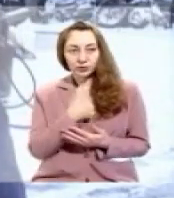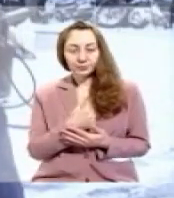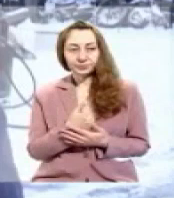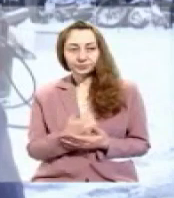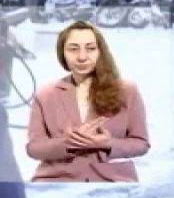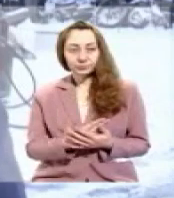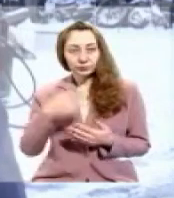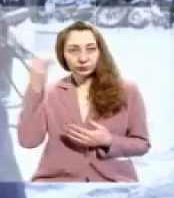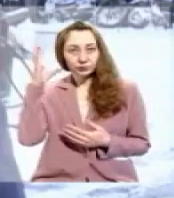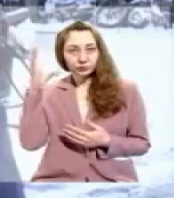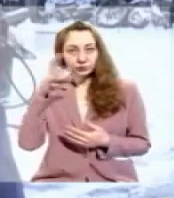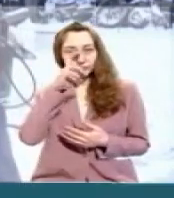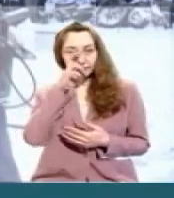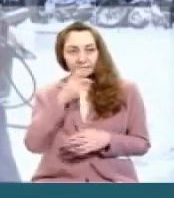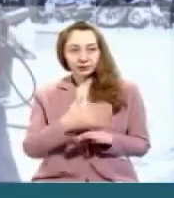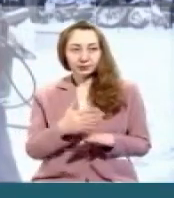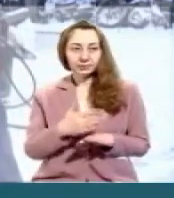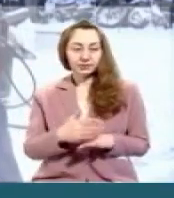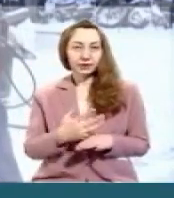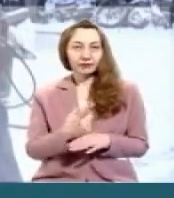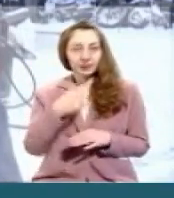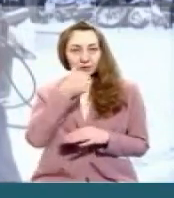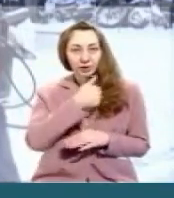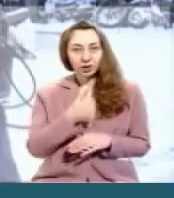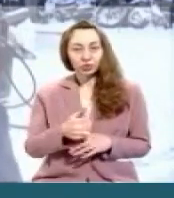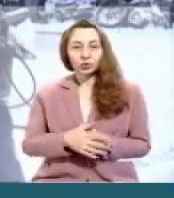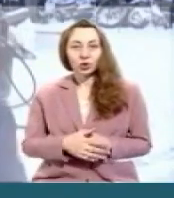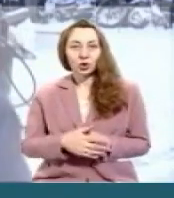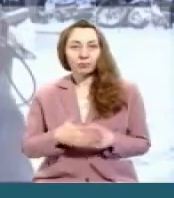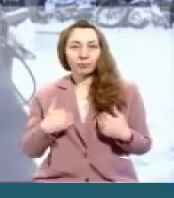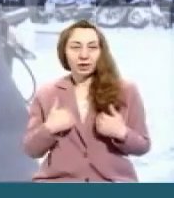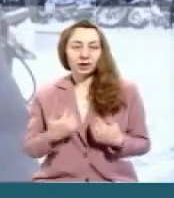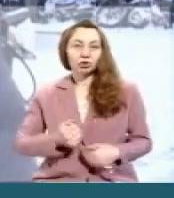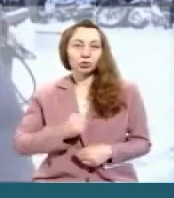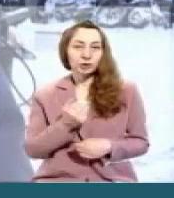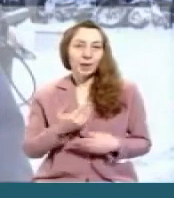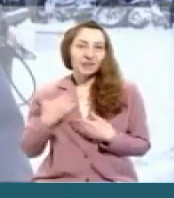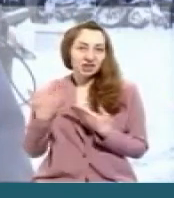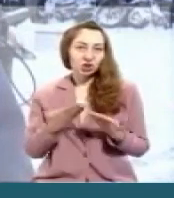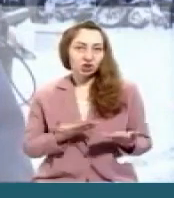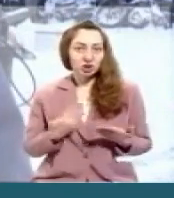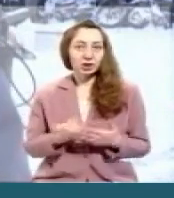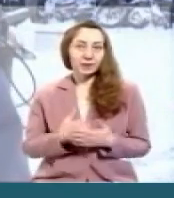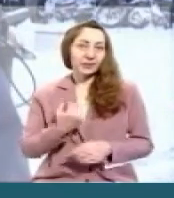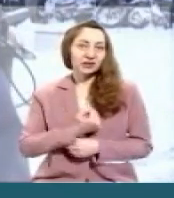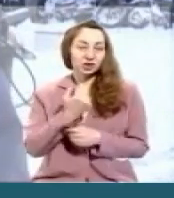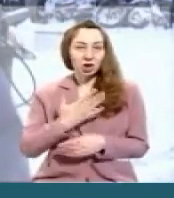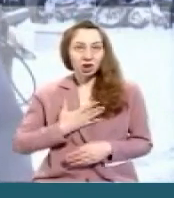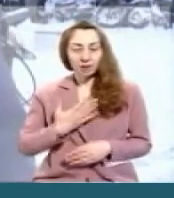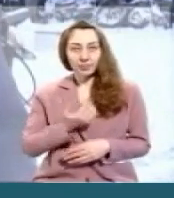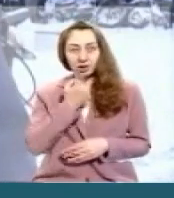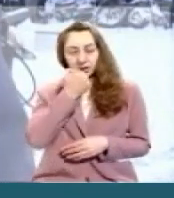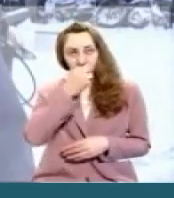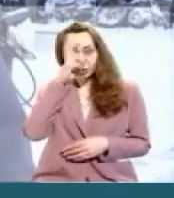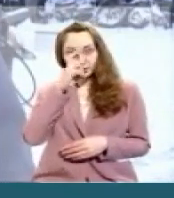несие туралы осы жылы ғана естідім. Достарым кеңес беріп, кәсібіме қолдау білдірді. Мемлекет басшысына осындай керемет жоба үшін рахмет